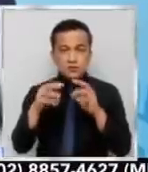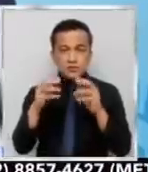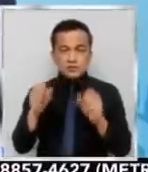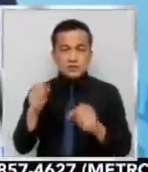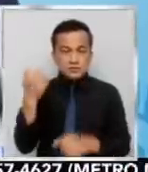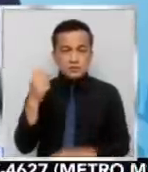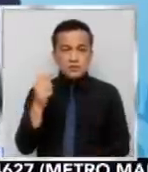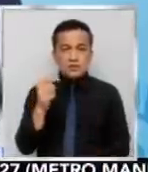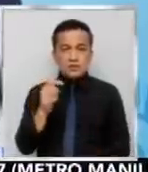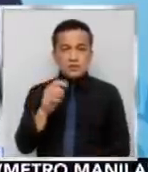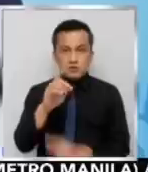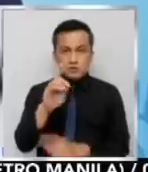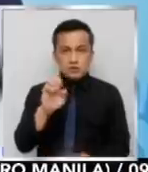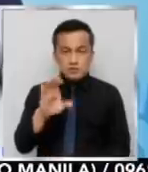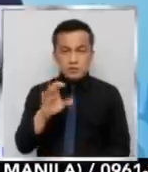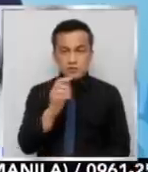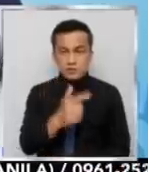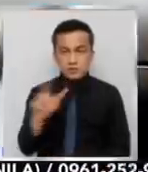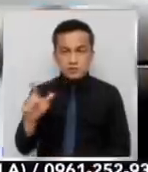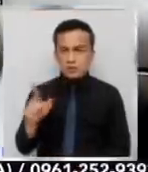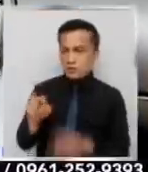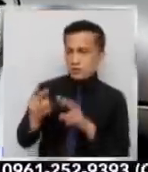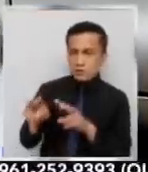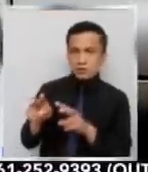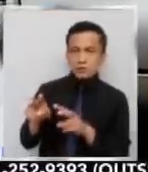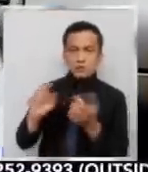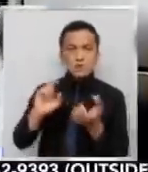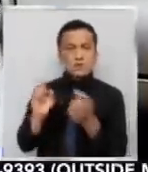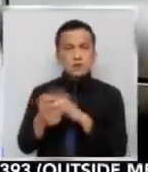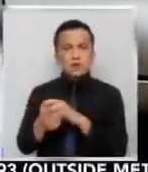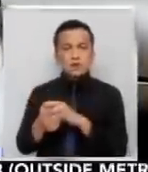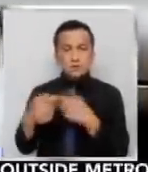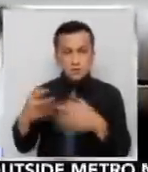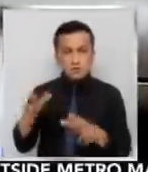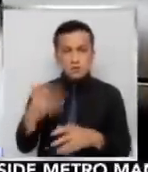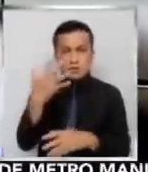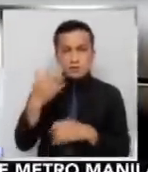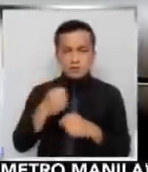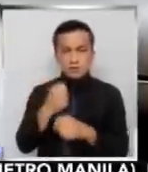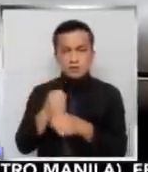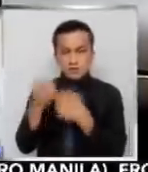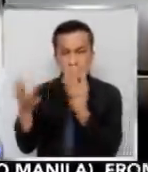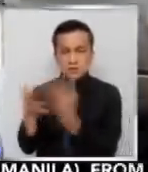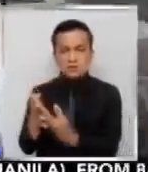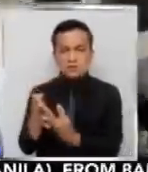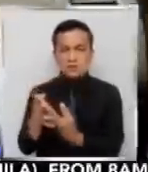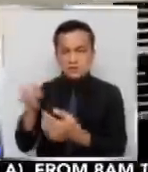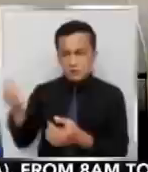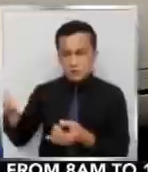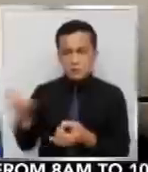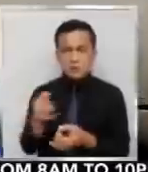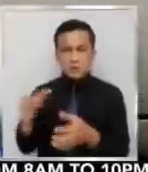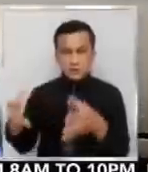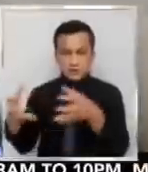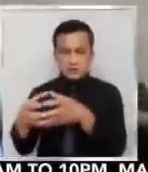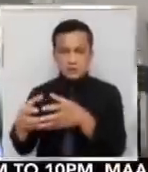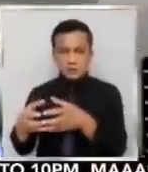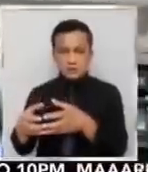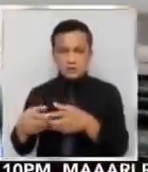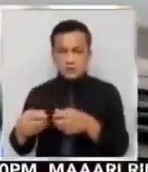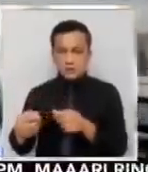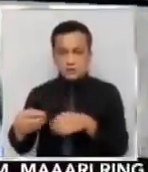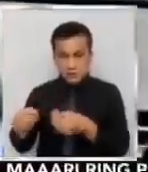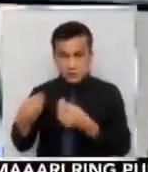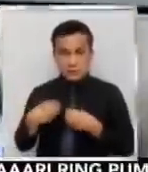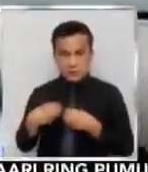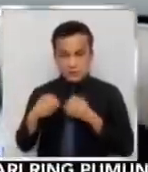pinagbago matapos ang 5 taon na sa kulungan. Sa imbitasyon ng kanyang kampo, nabigyan kami ng pagkakataong makaharap siya at personal na